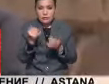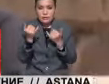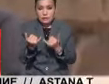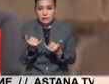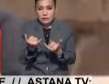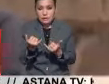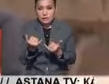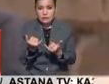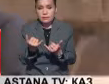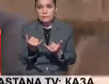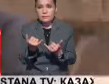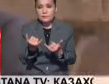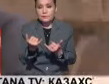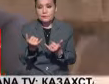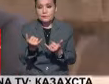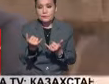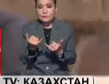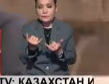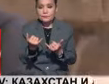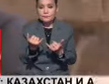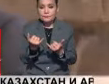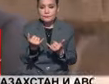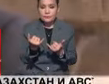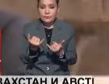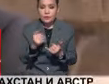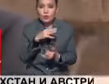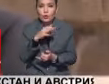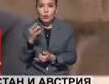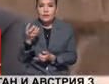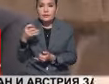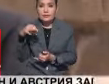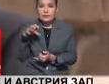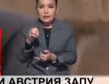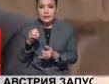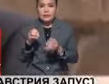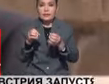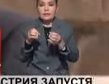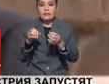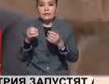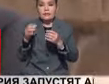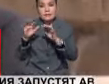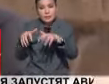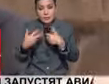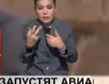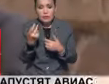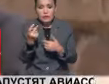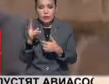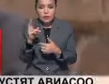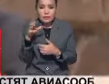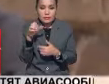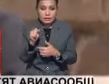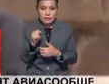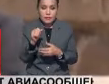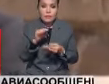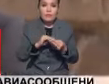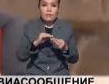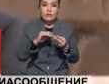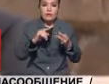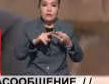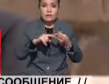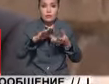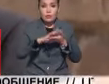на данный момент ТО сервис АСТ забрали и вторую кассу. По второй кассе, значит,